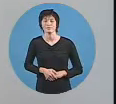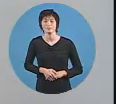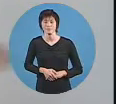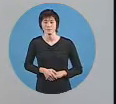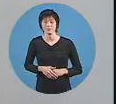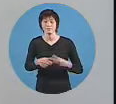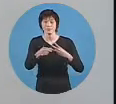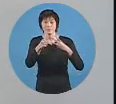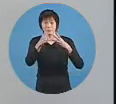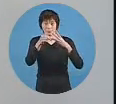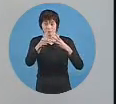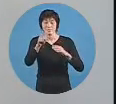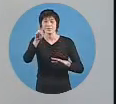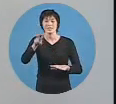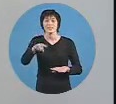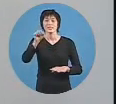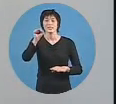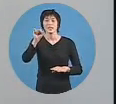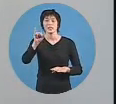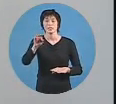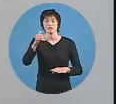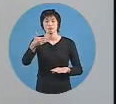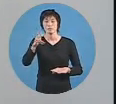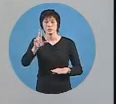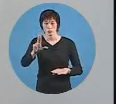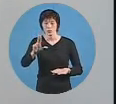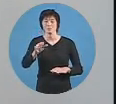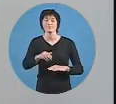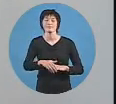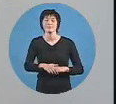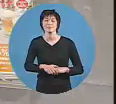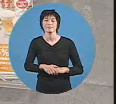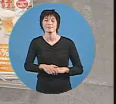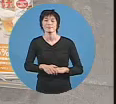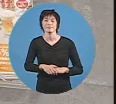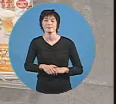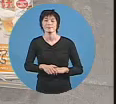そしてリサイクル、ゴミの再生利用。